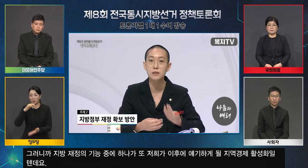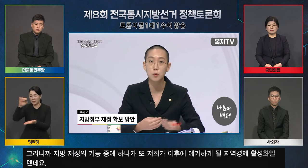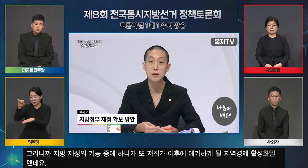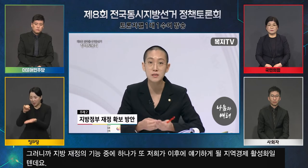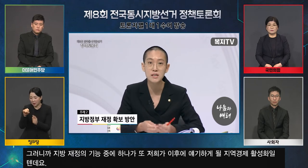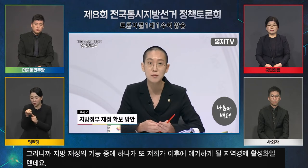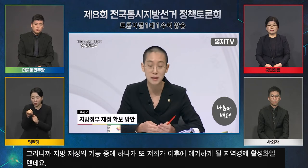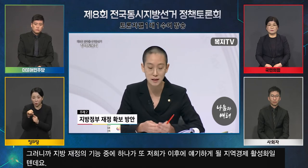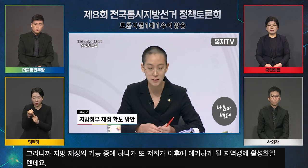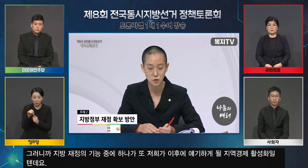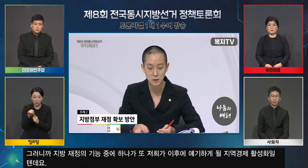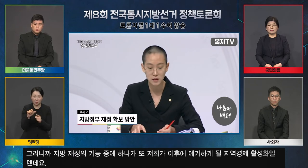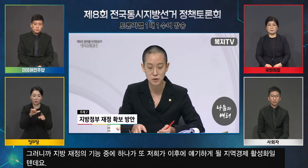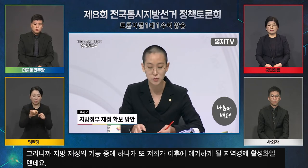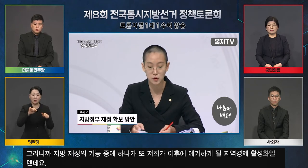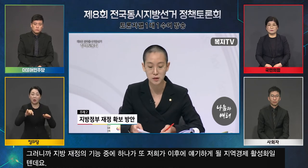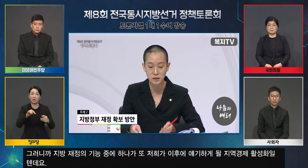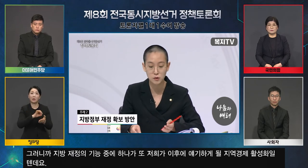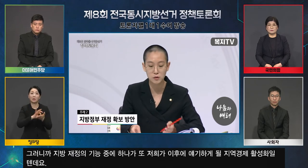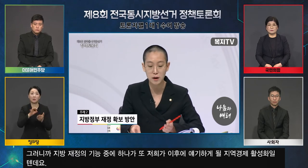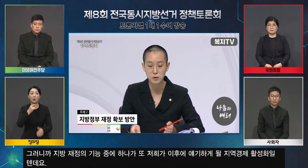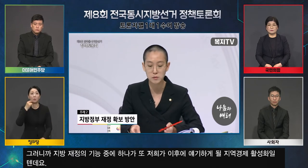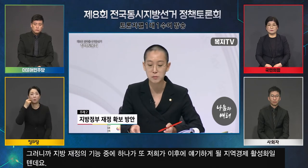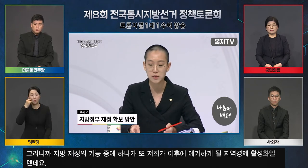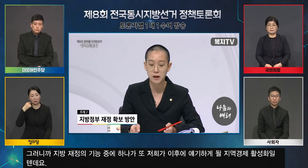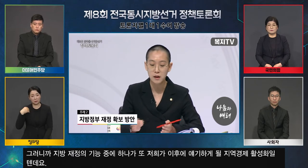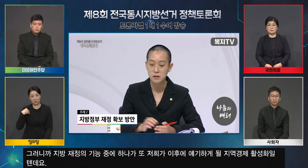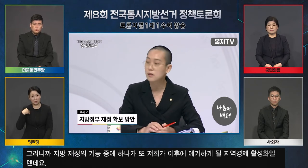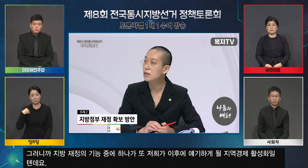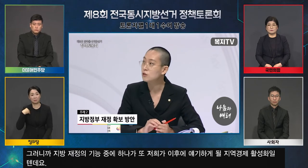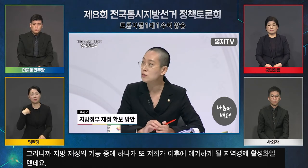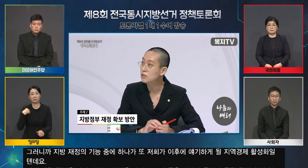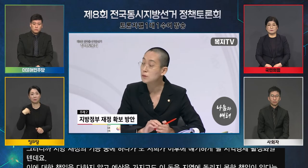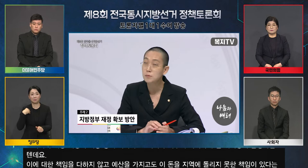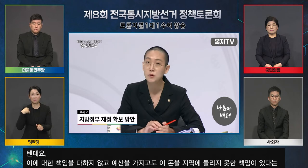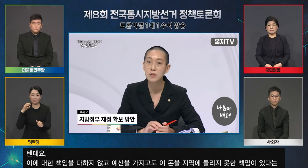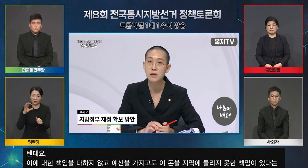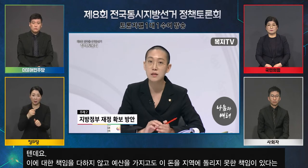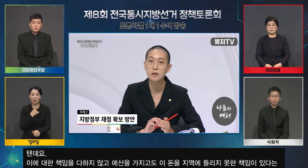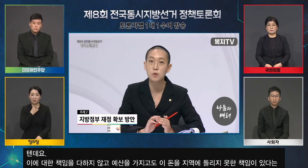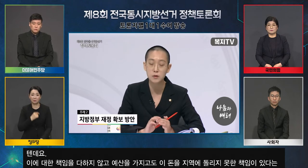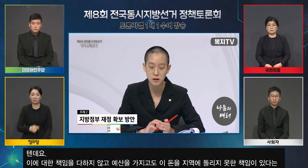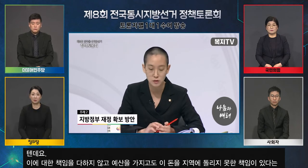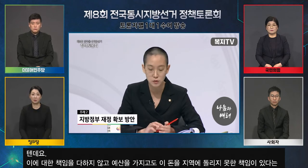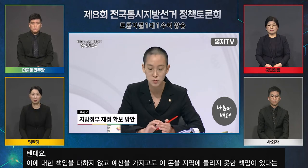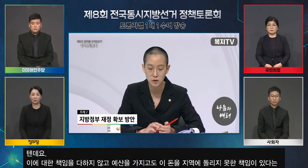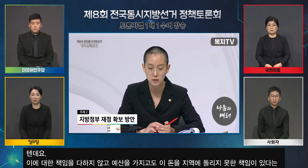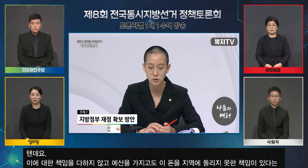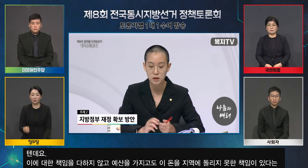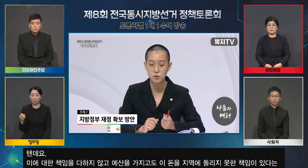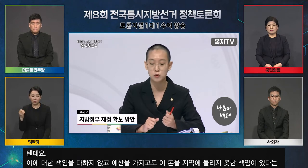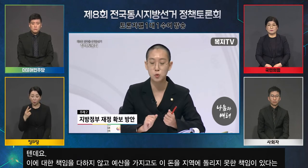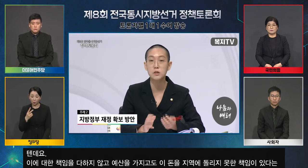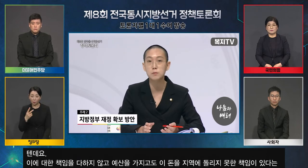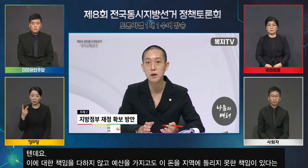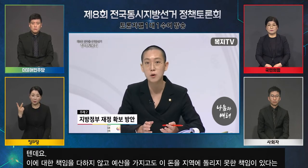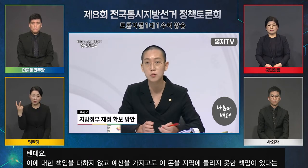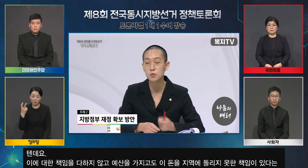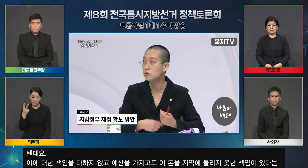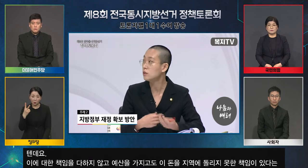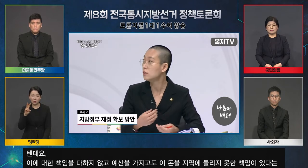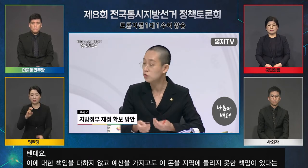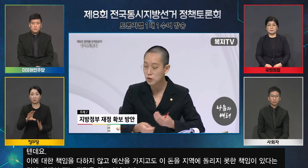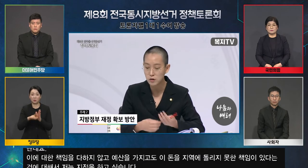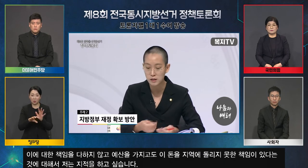지역에 돌리지 못한 책임이 있다는 점에 대해서 저는 지적을 하고 싶습니다. 특히나 2020년이 코로나19를 통해서 재정을 조기